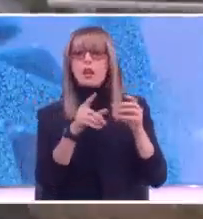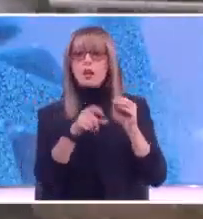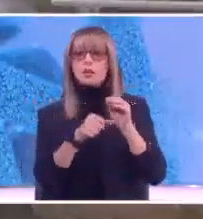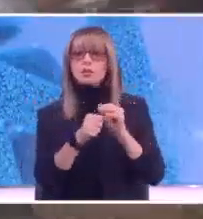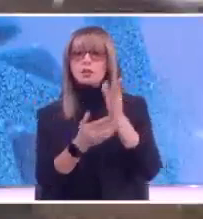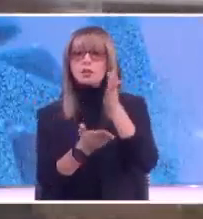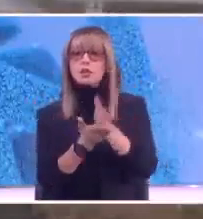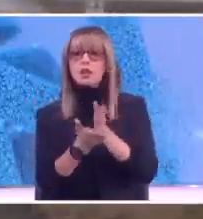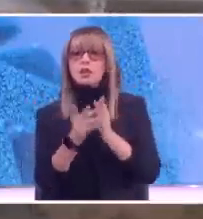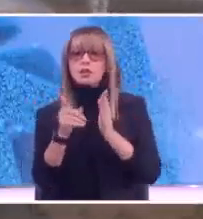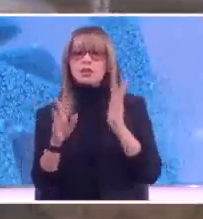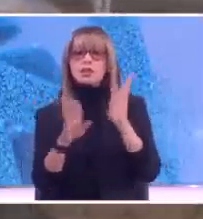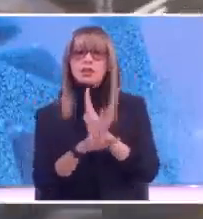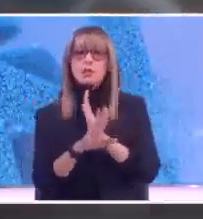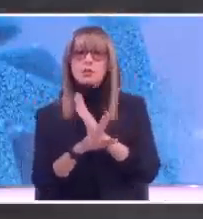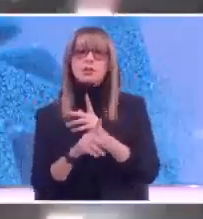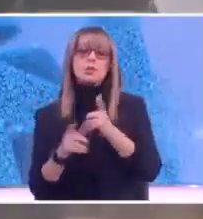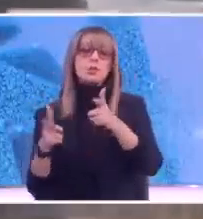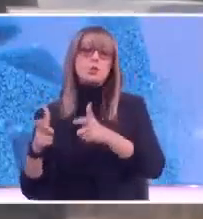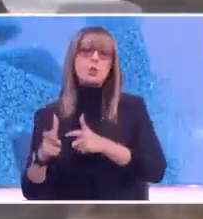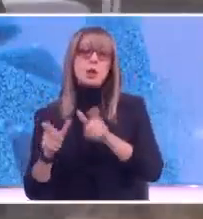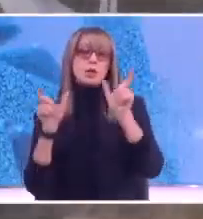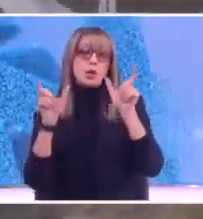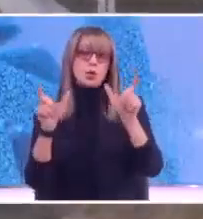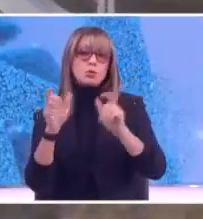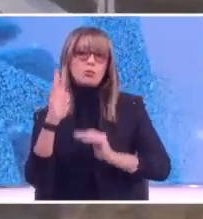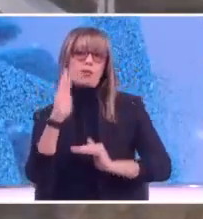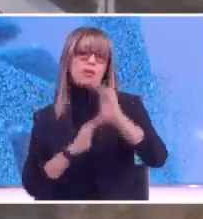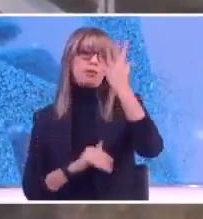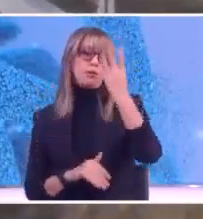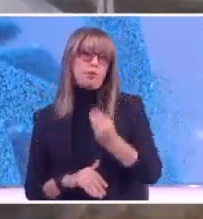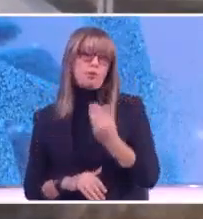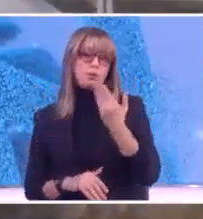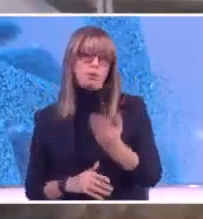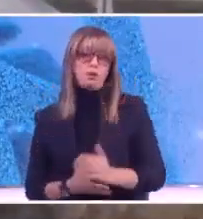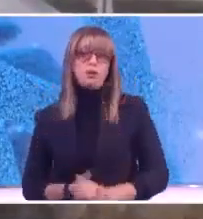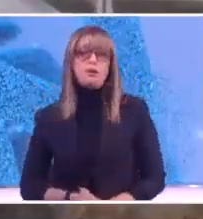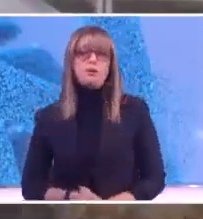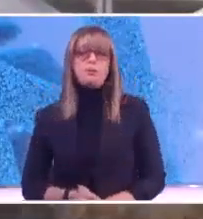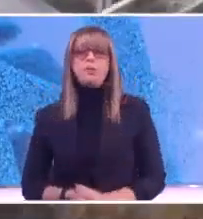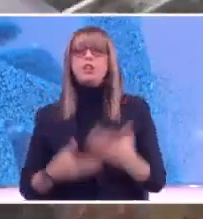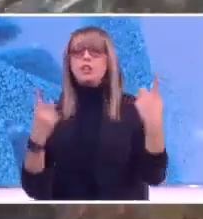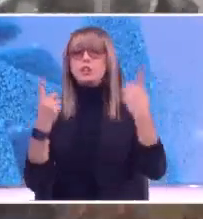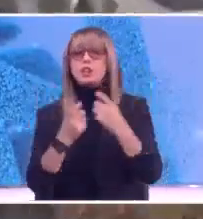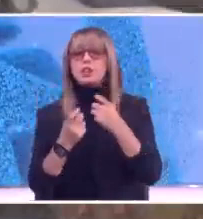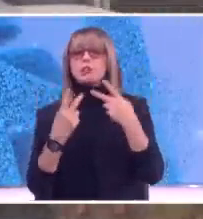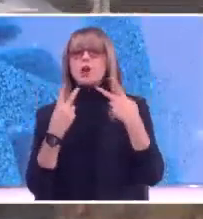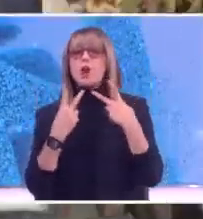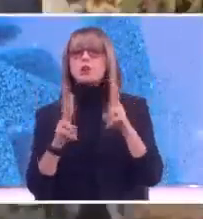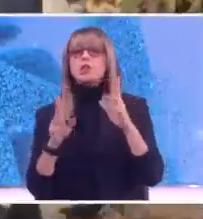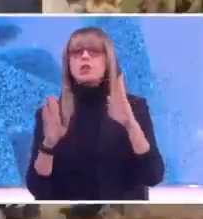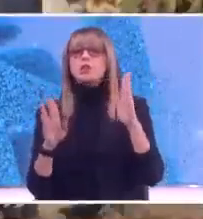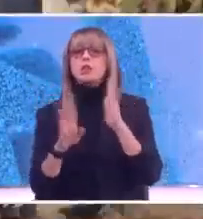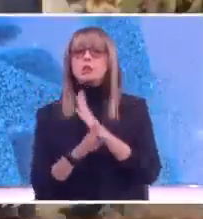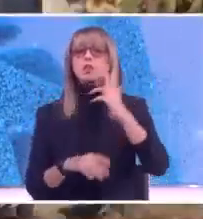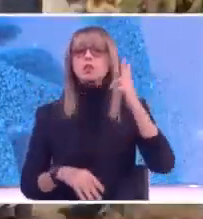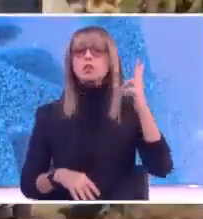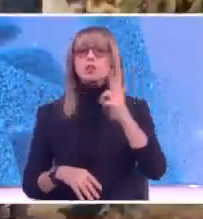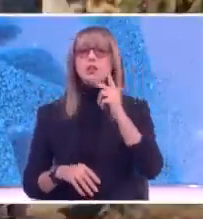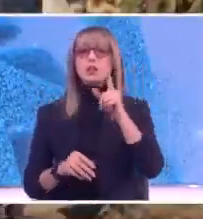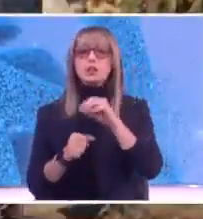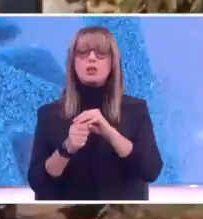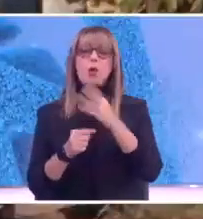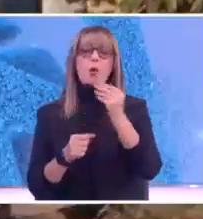üyesinin cenaze töreni nedeniyle güvenlik önlemleri de arttırılmış durumda. Çatışmaların yol açtığı şiddet